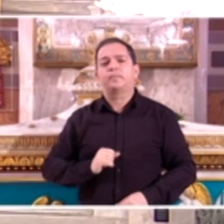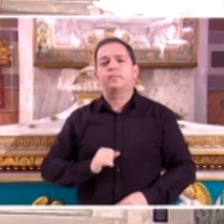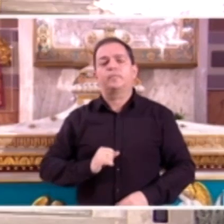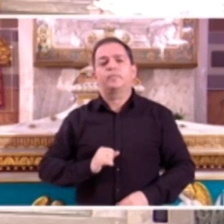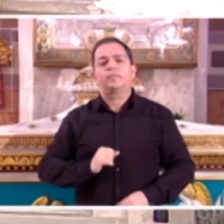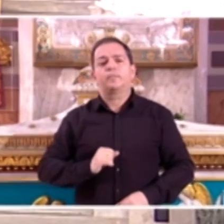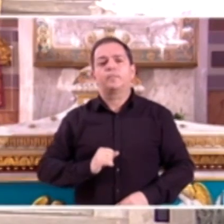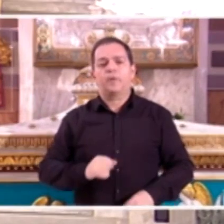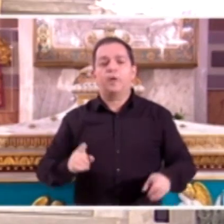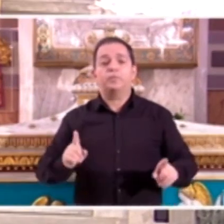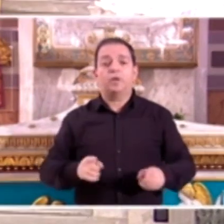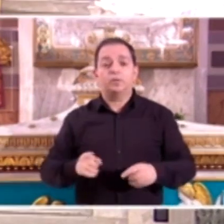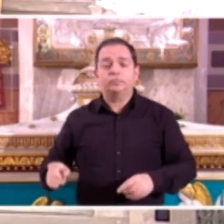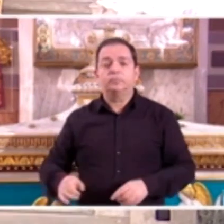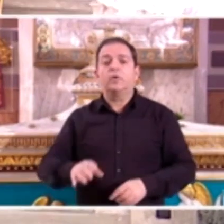αιώνων.